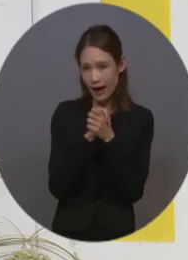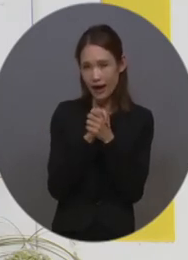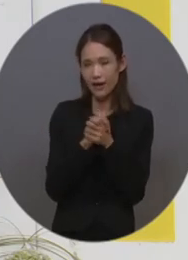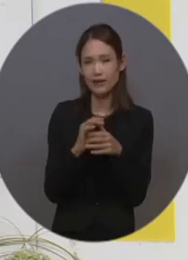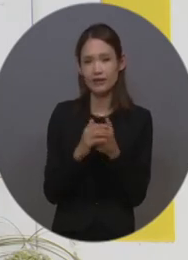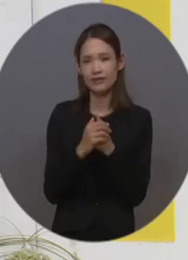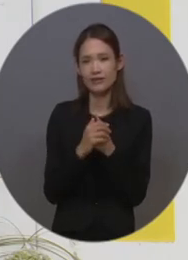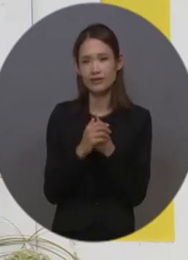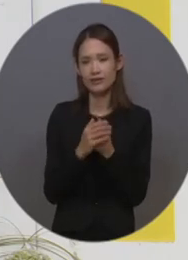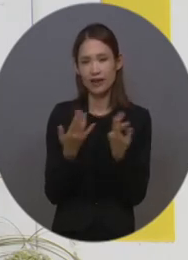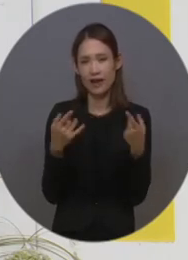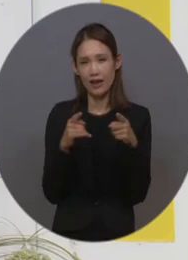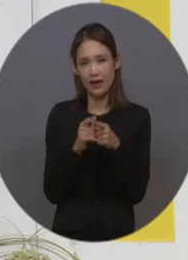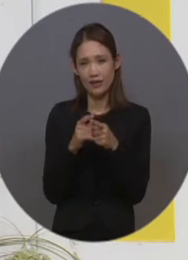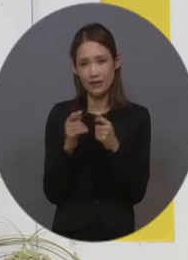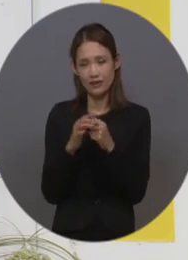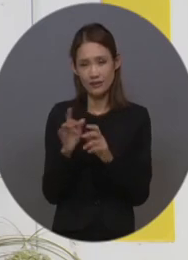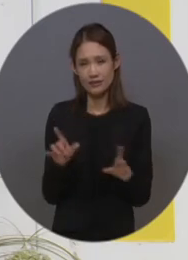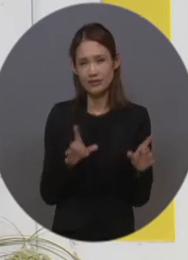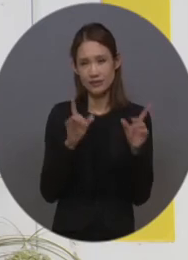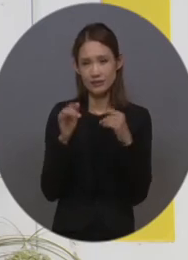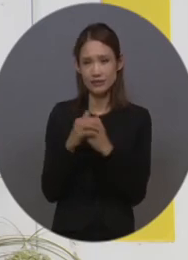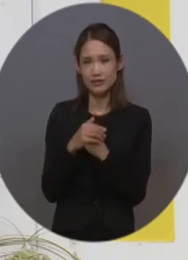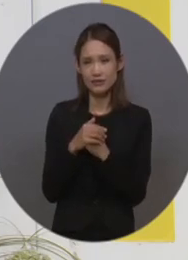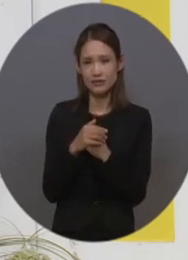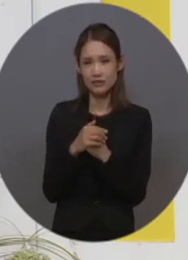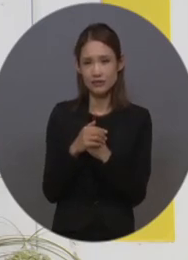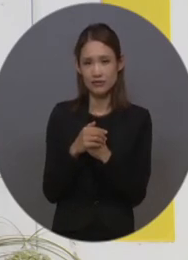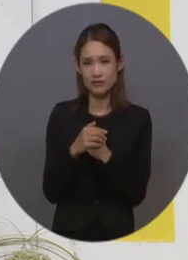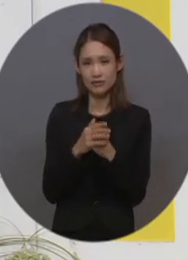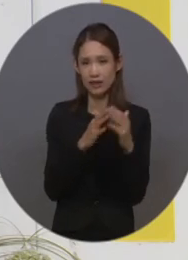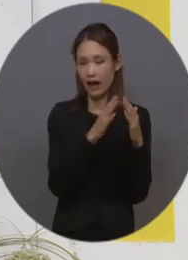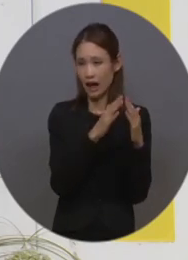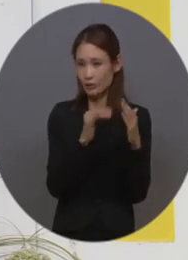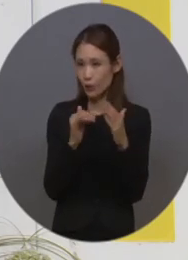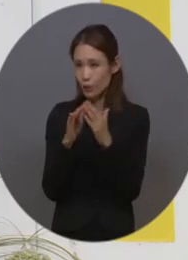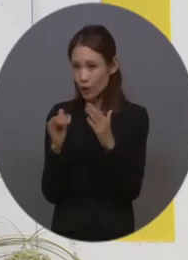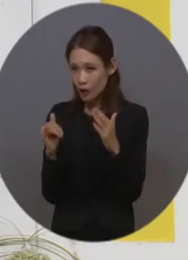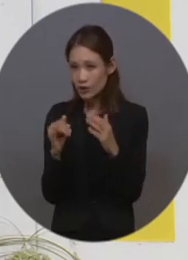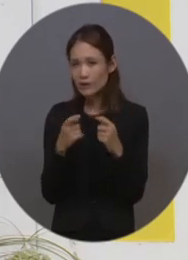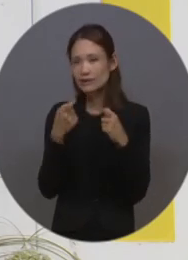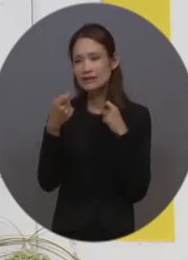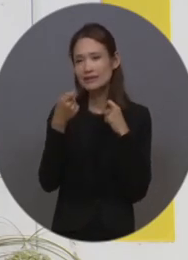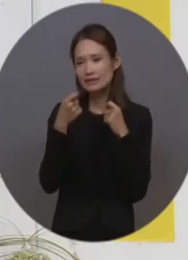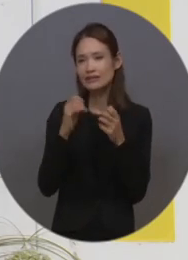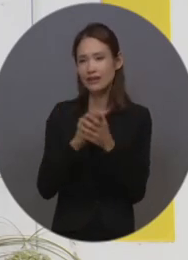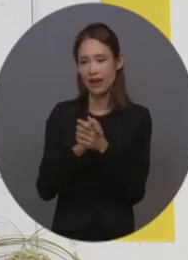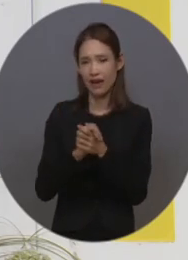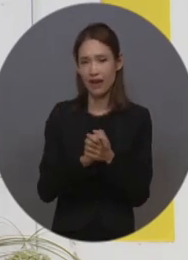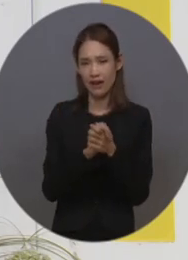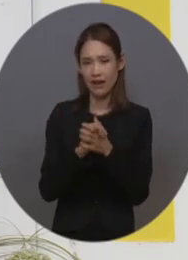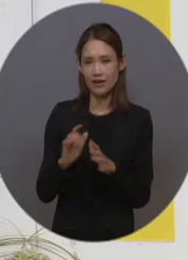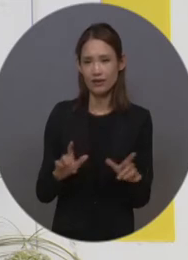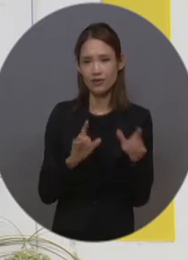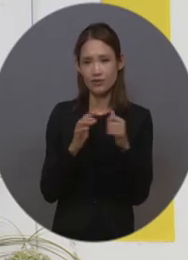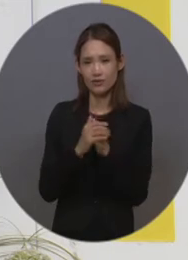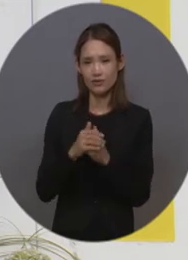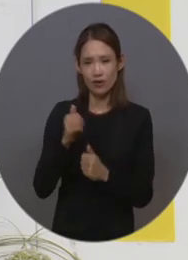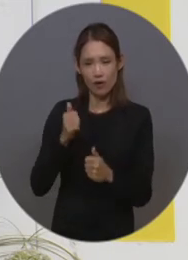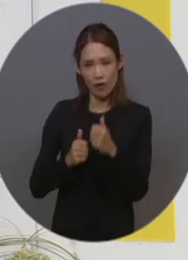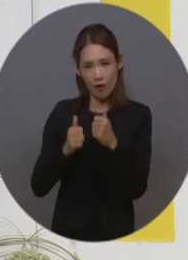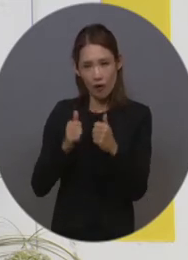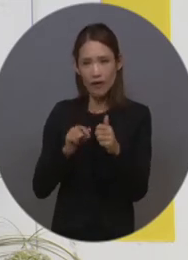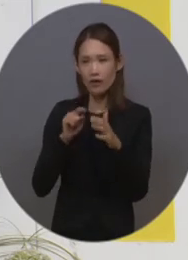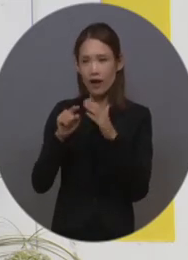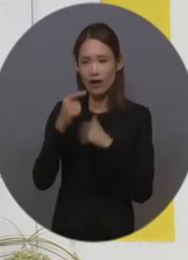네. 동고동락을 하게 되고 네. 그 가족분들하고 또 친해지게 되고 그럼요. 예. 네. 그리고 경기를